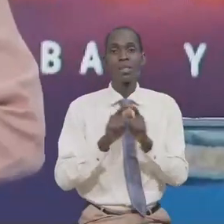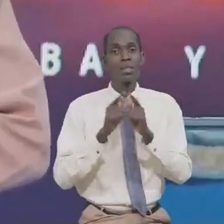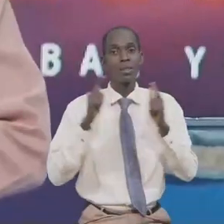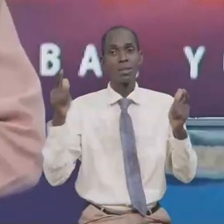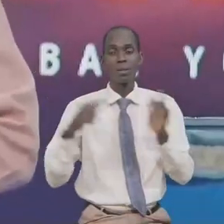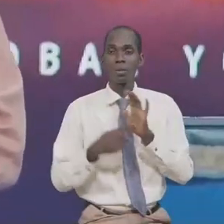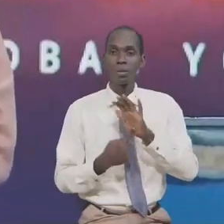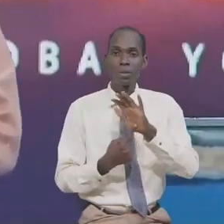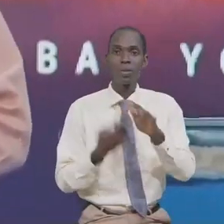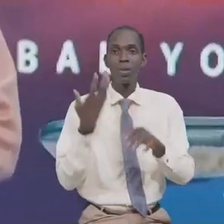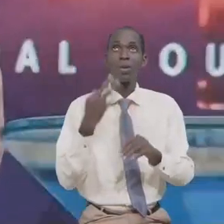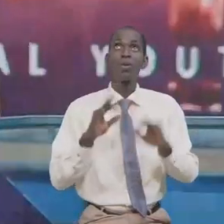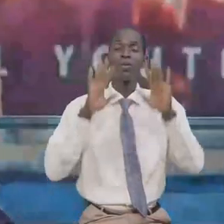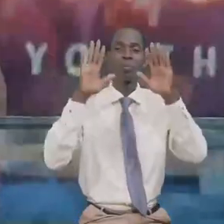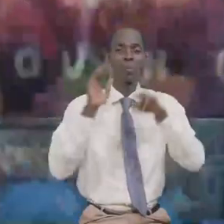miracles